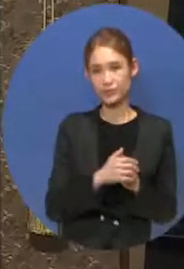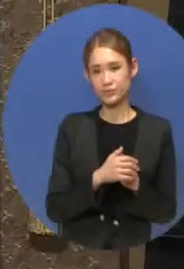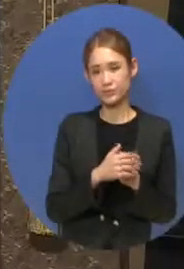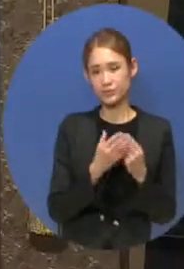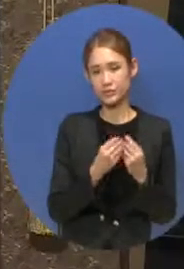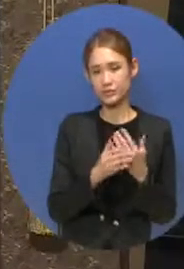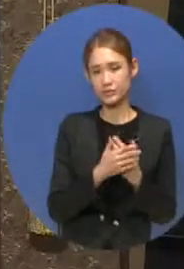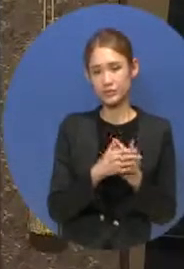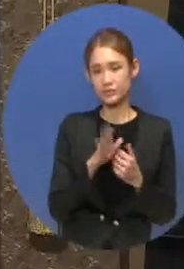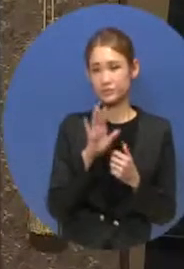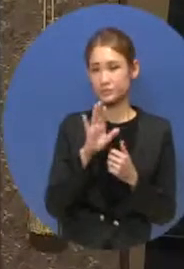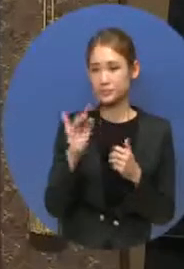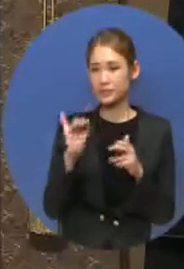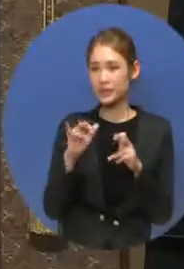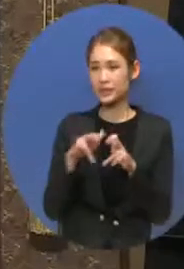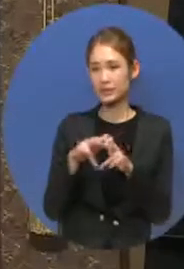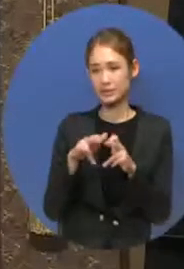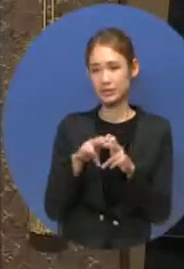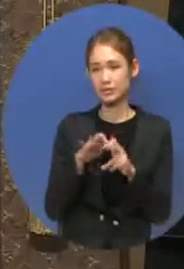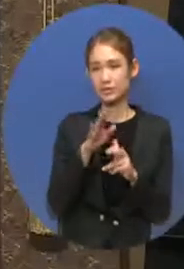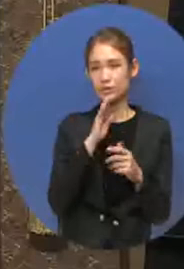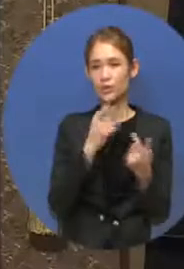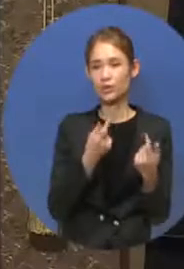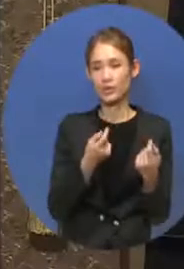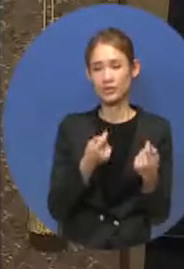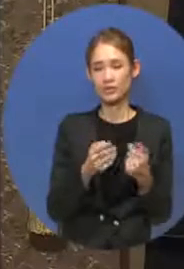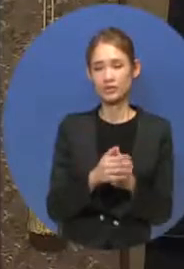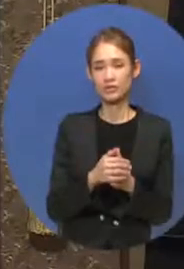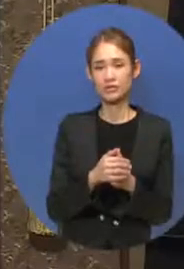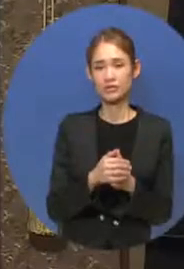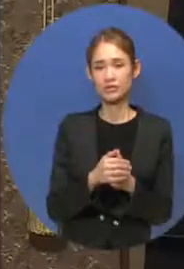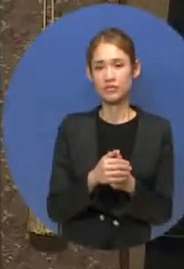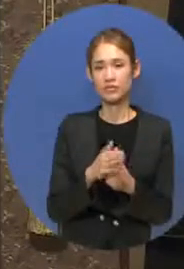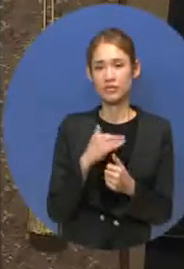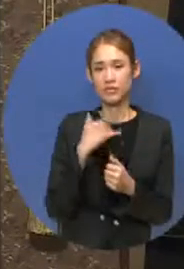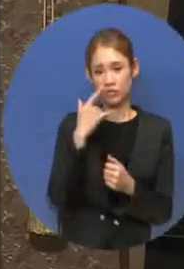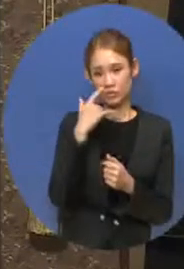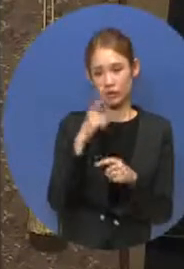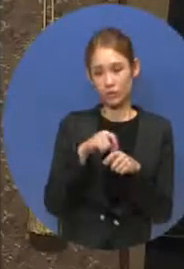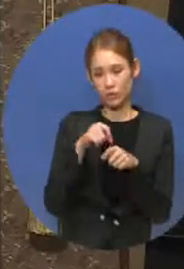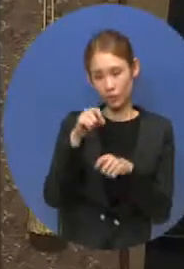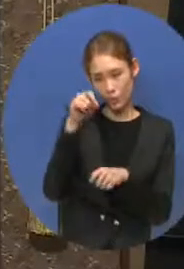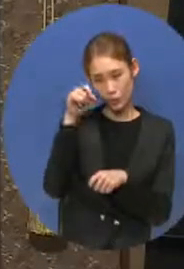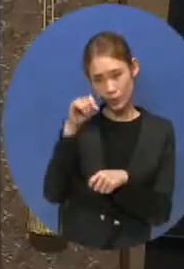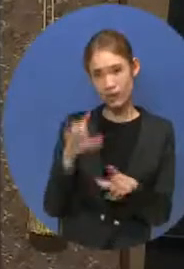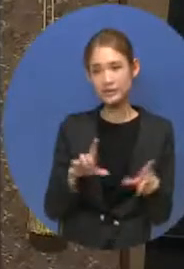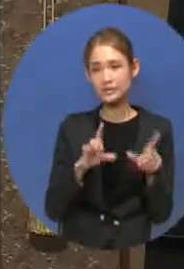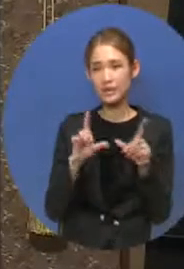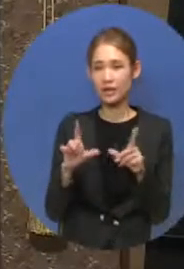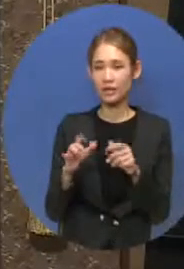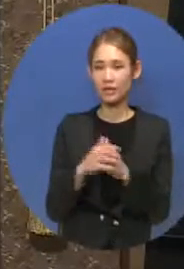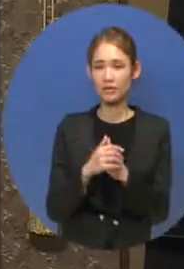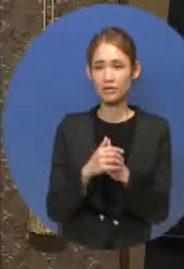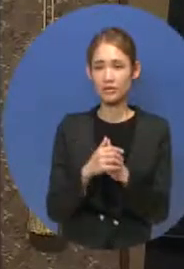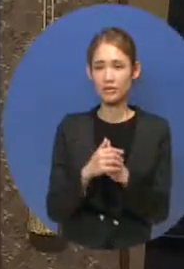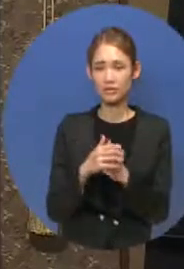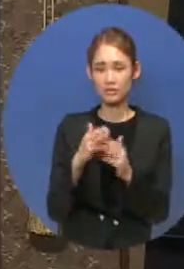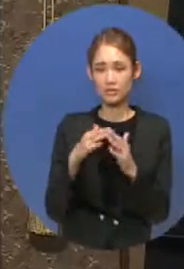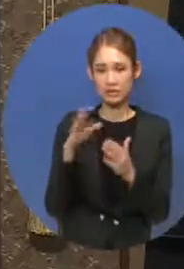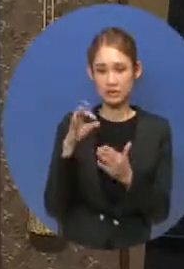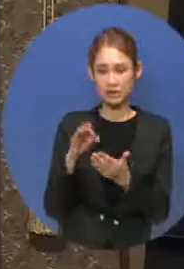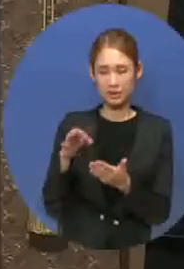예를 들면 뭐 비장애인분들 마찬가지잖아요. 나는 부모님하고 오랫동안 같이 살겠다. 요즘에는 또 집값이